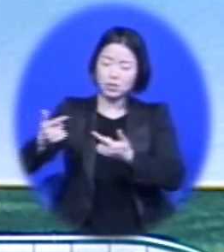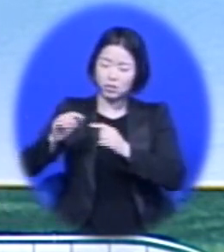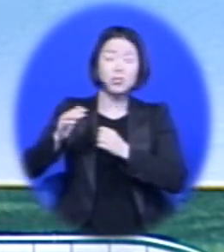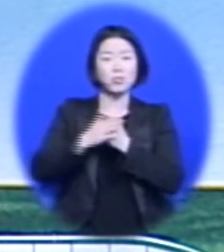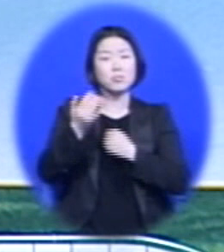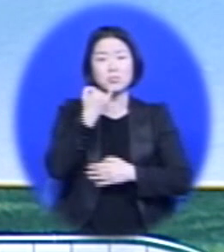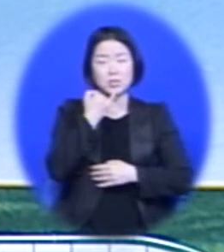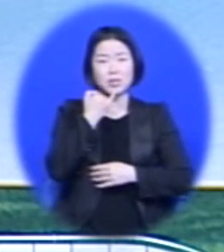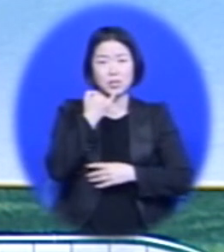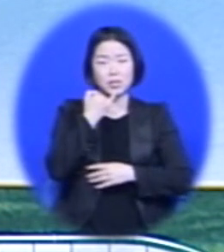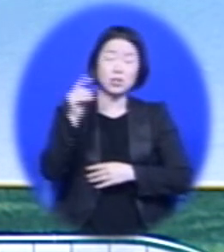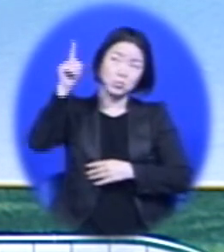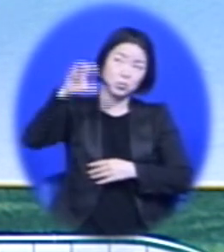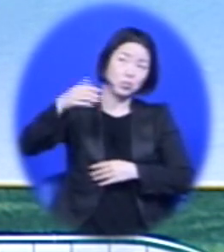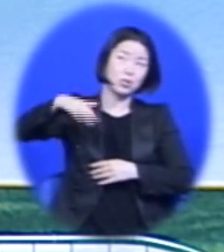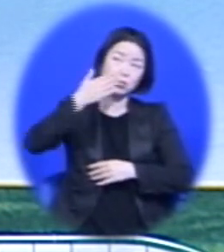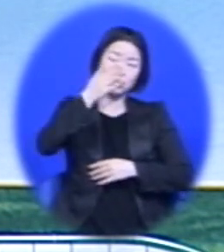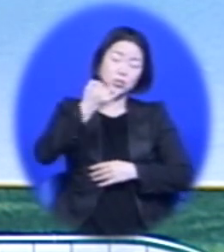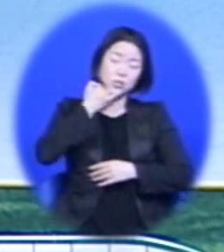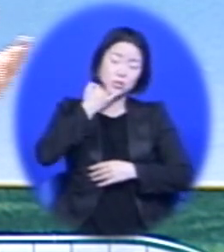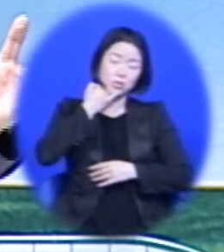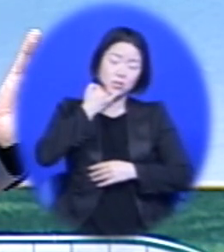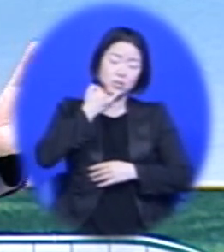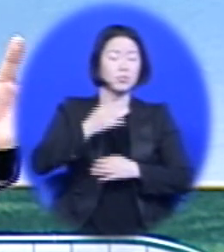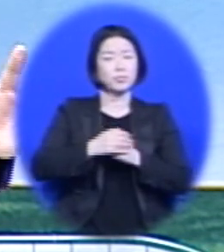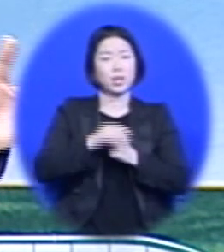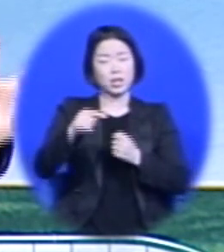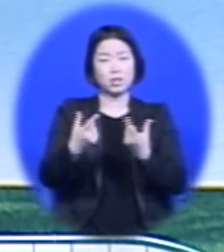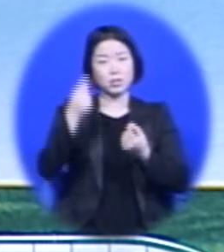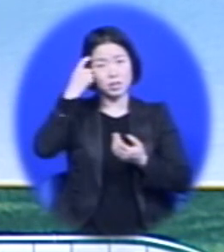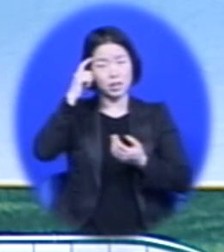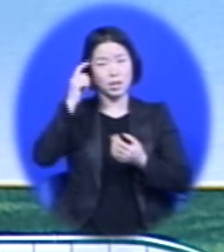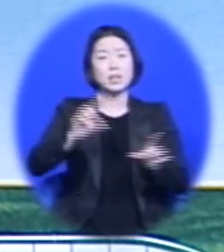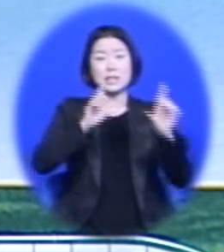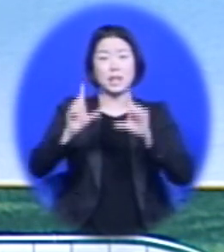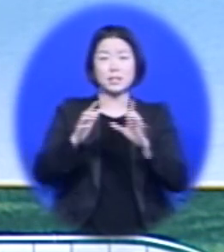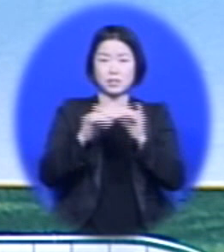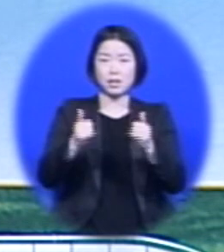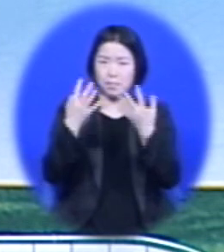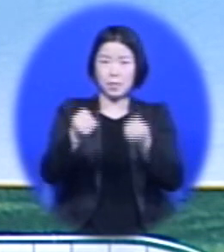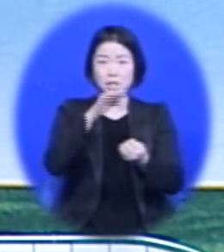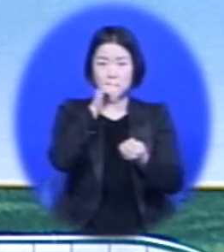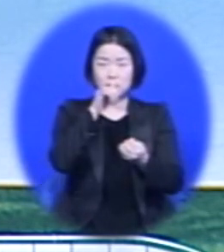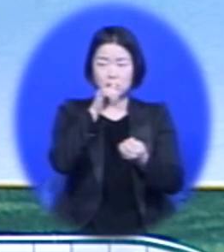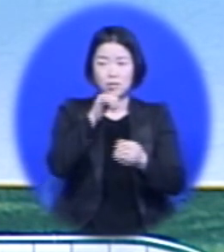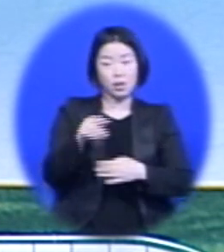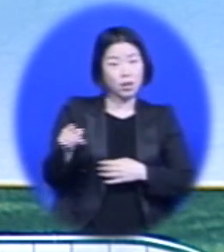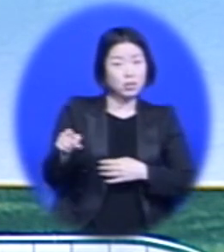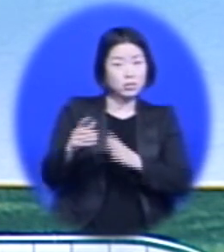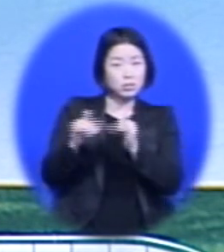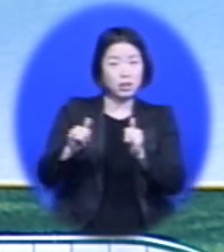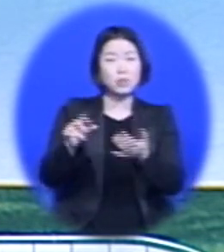뭐 천국은 가게 돼 있으니까 이렇게 생각하고 사는 사람들이 많습니다. 그 사람도 뭐가